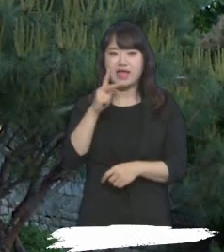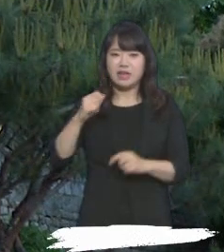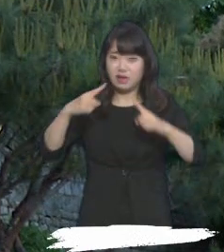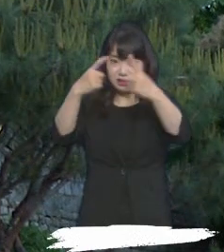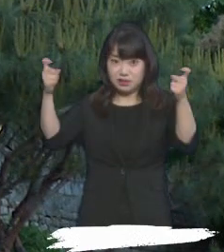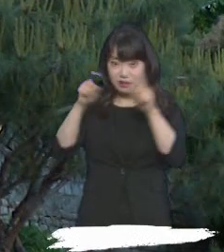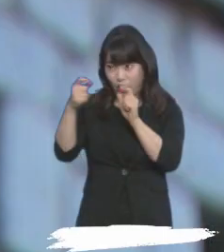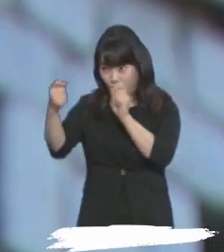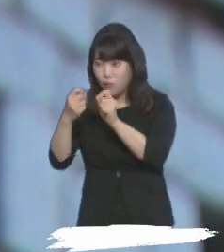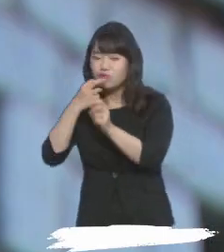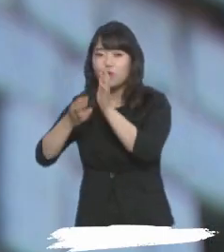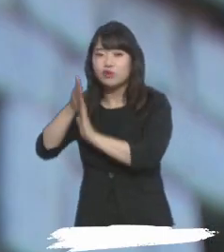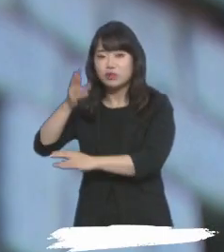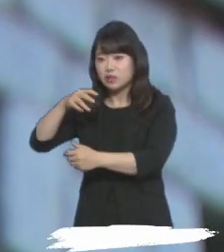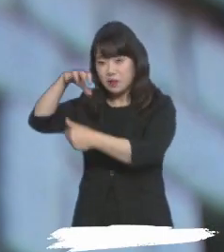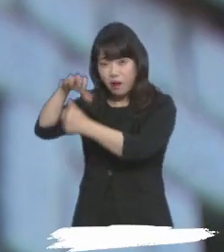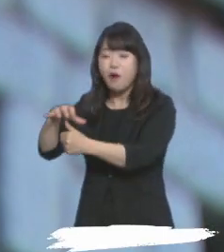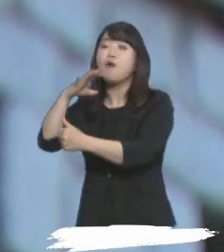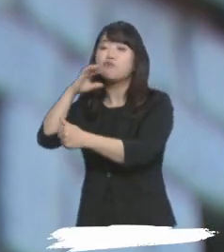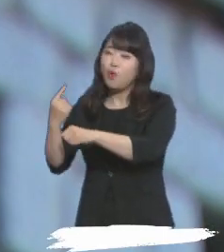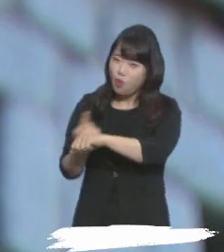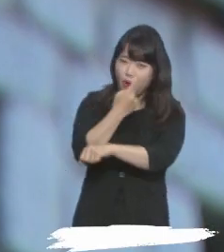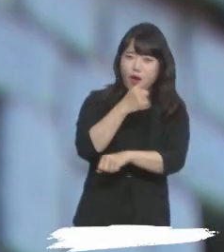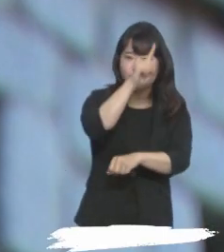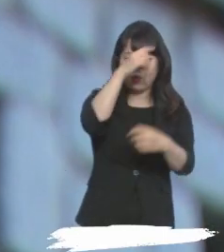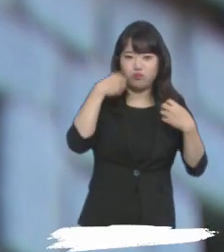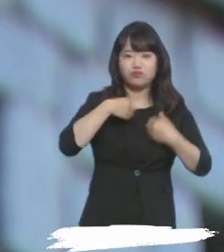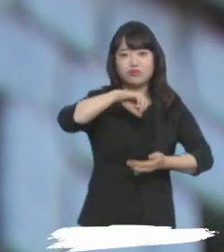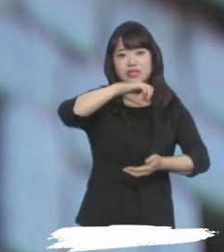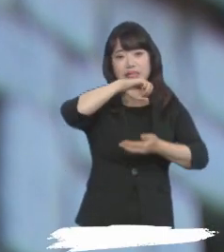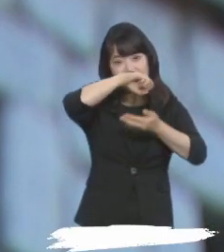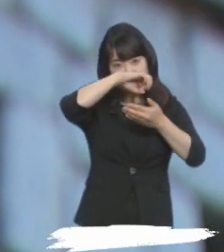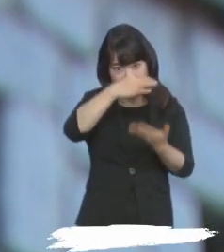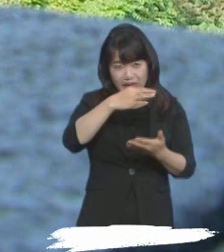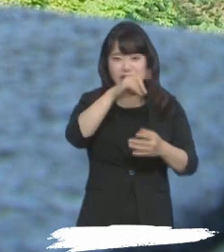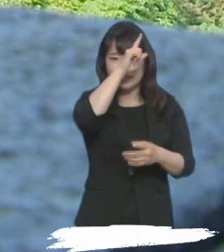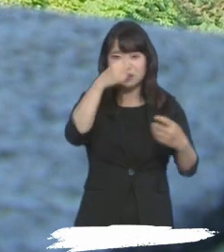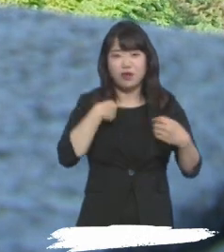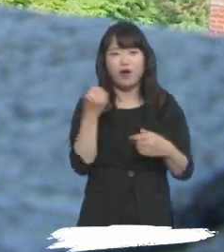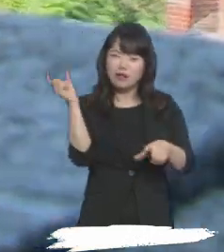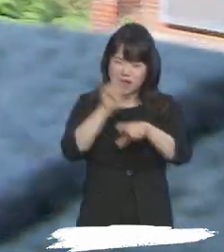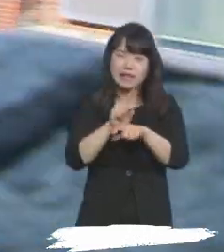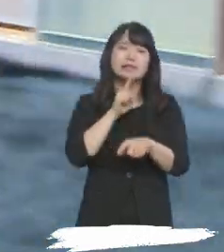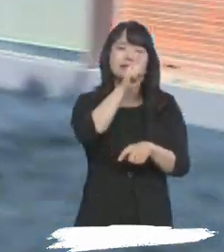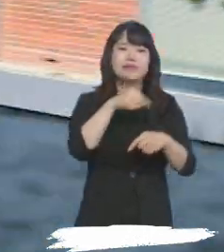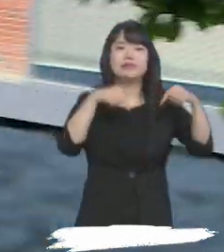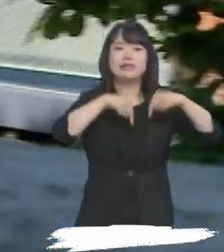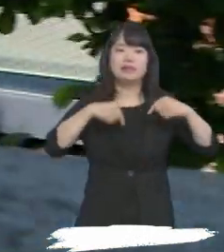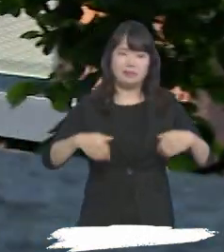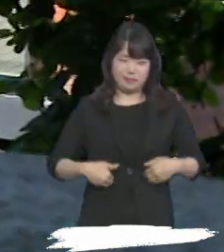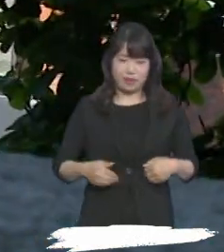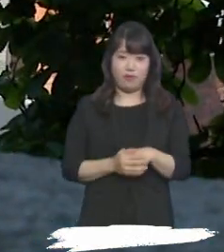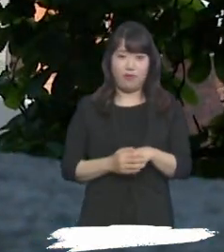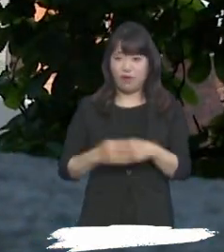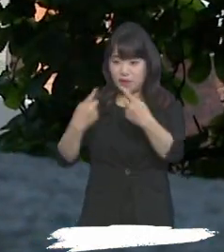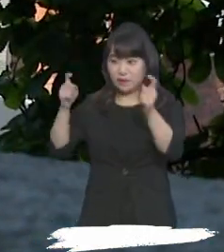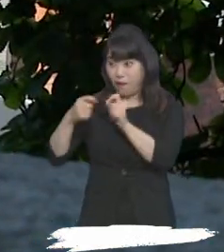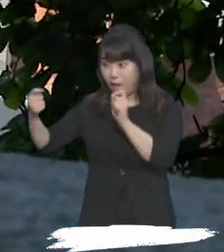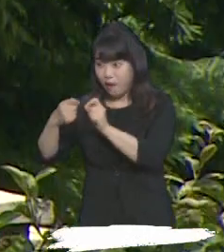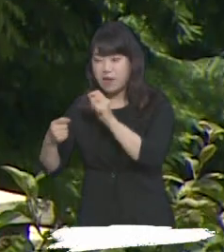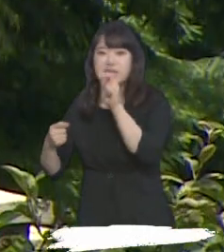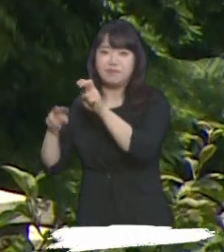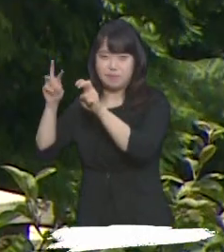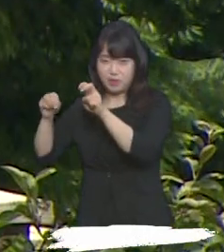인근은 서울시 규정과는 별도로 국가유산청의 규제를 받는다는 겁니다. 성곽에서 20m는 문화재